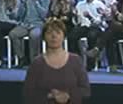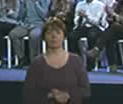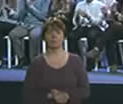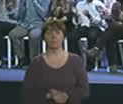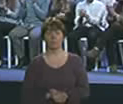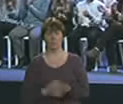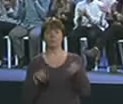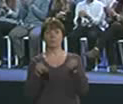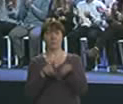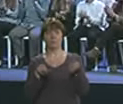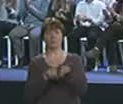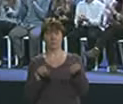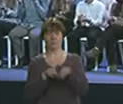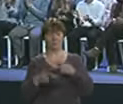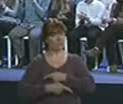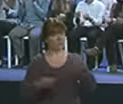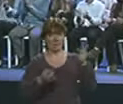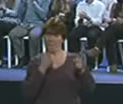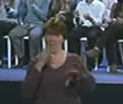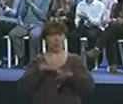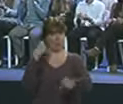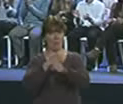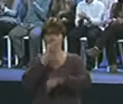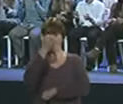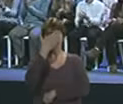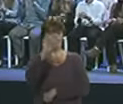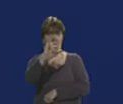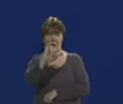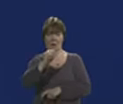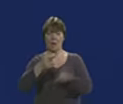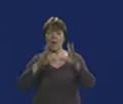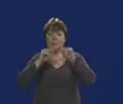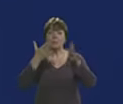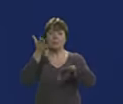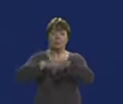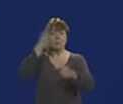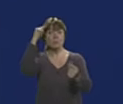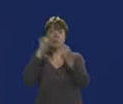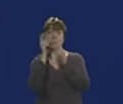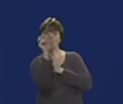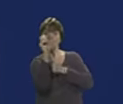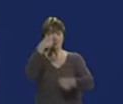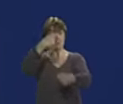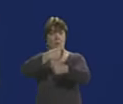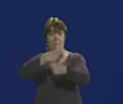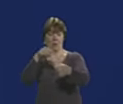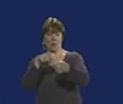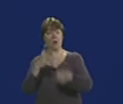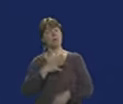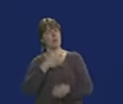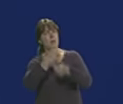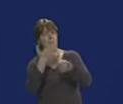Et je parlerai du travail. Et je dirai ce qu'est le travail pour moi. Parce que le travail pour